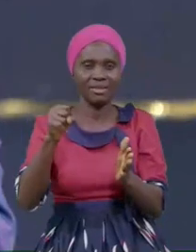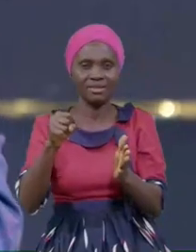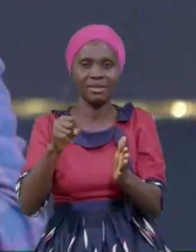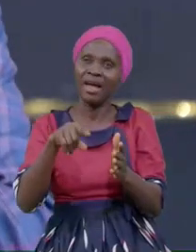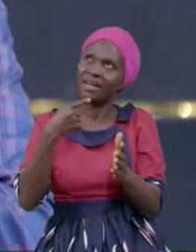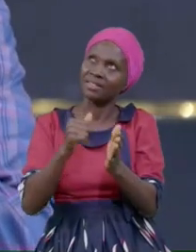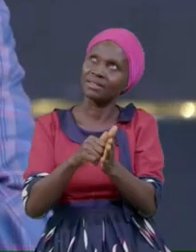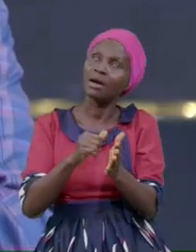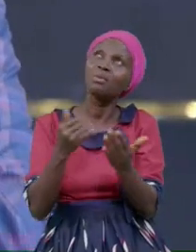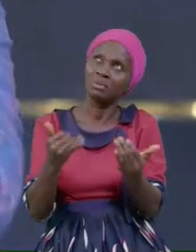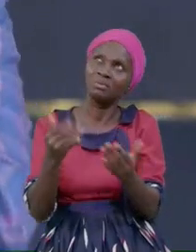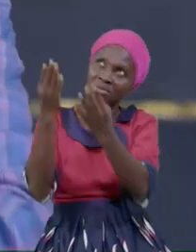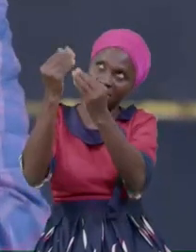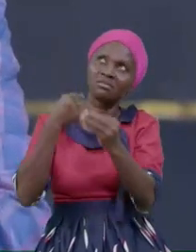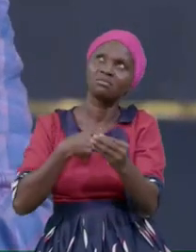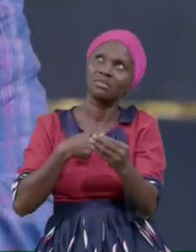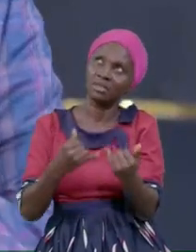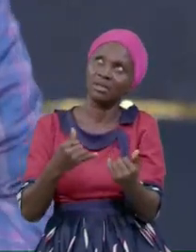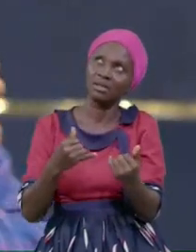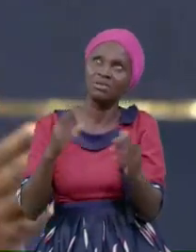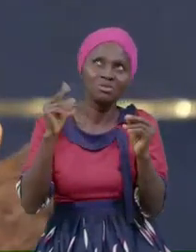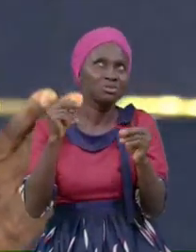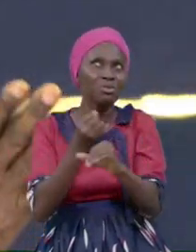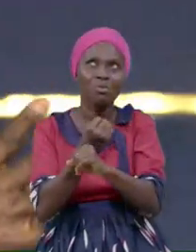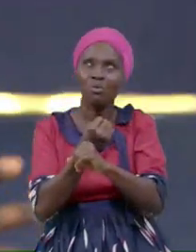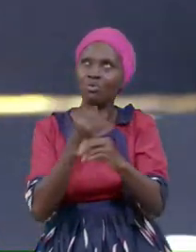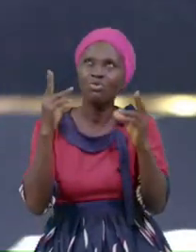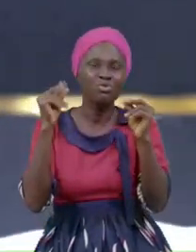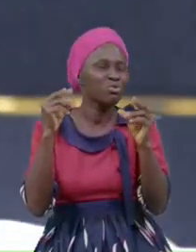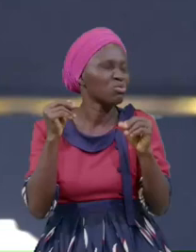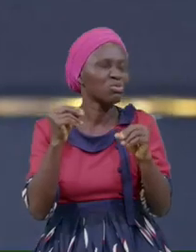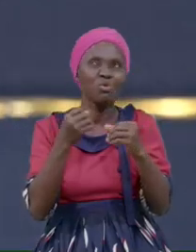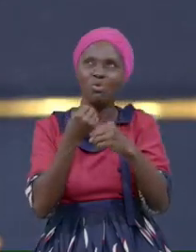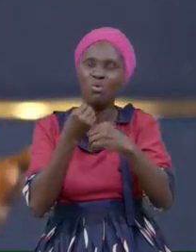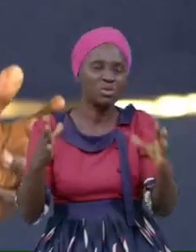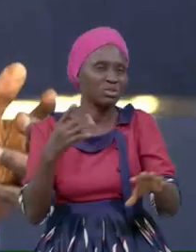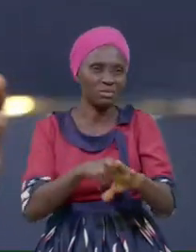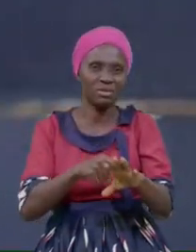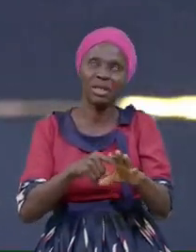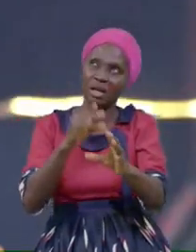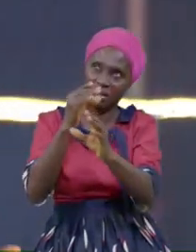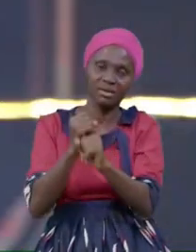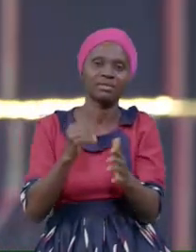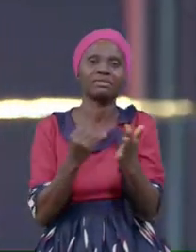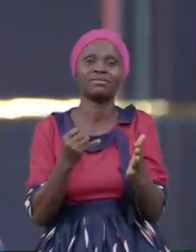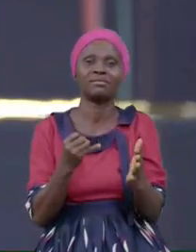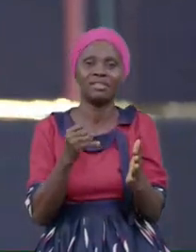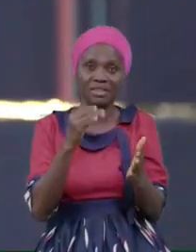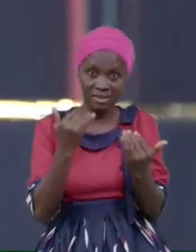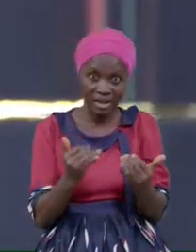de temps. Et il me l'a donné. Maintenant, c'est ton tour. Et depuis ce temps-là,